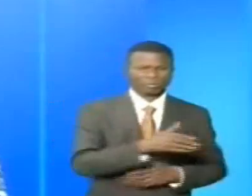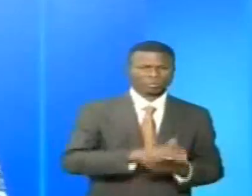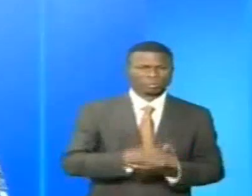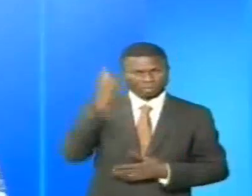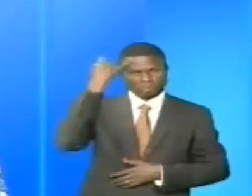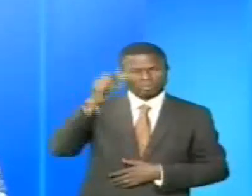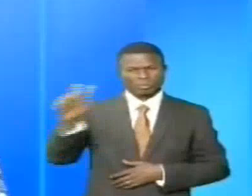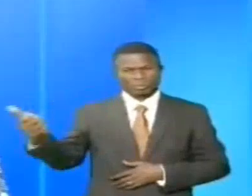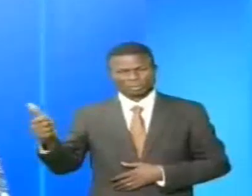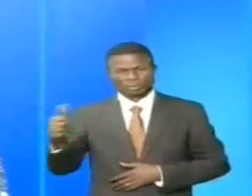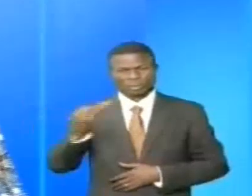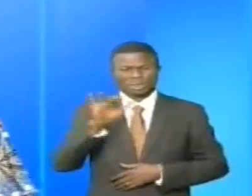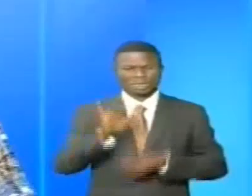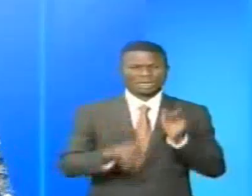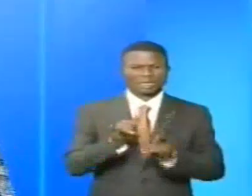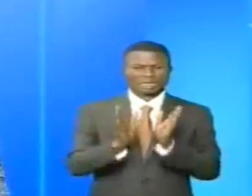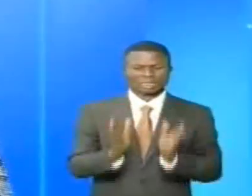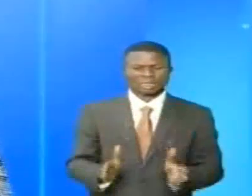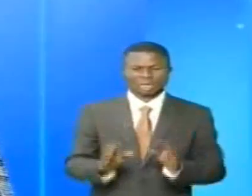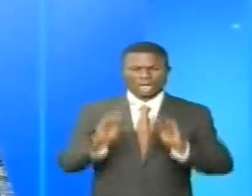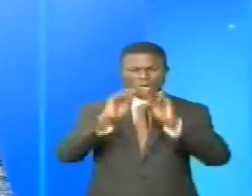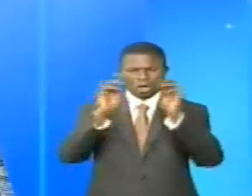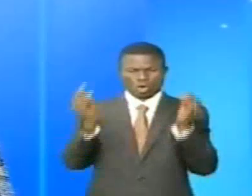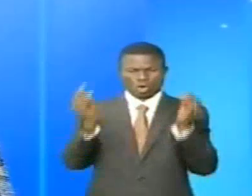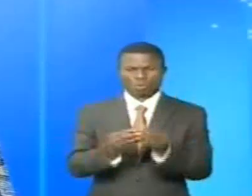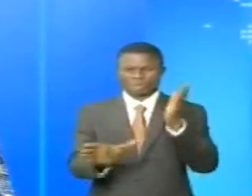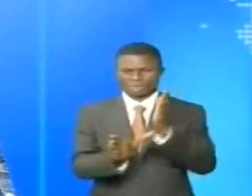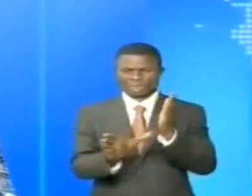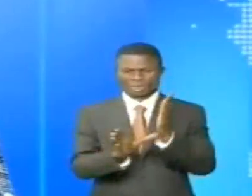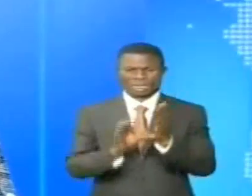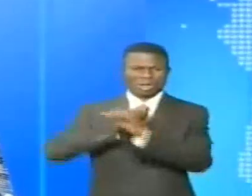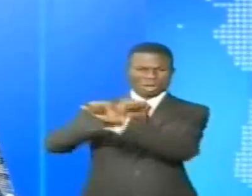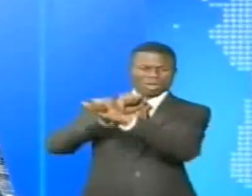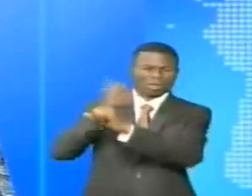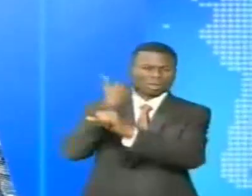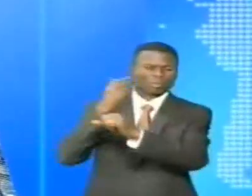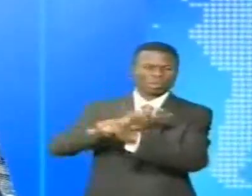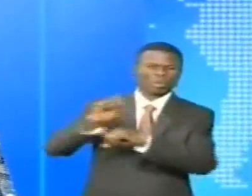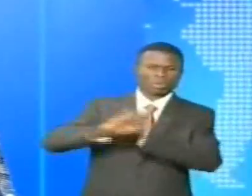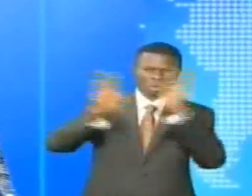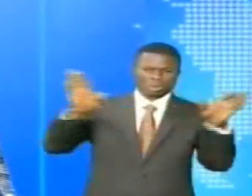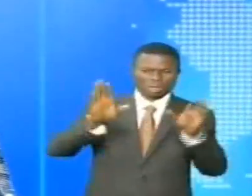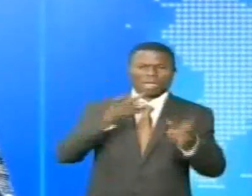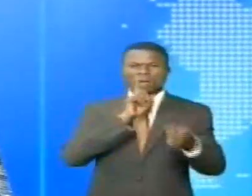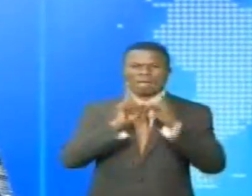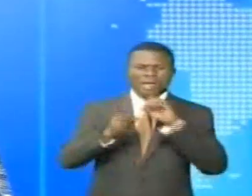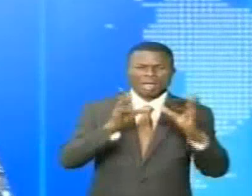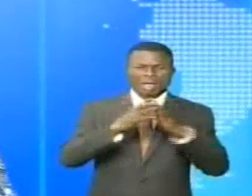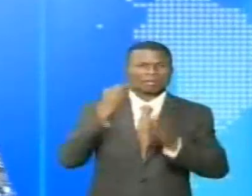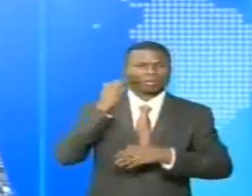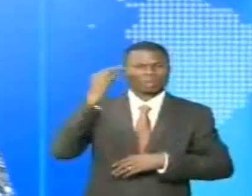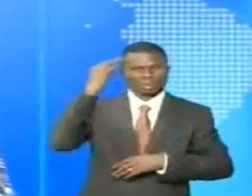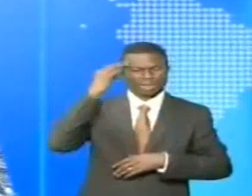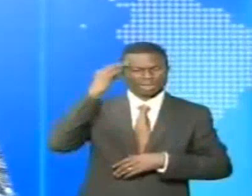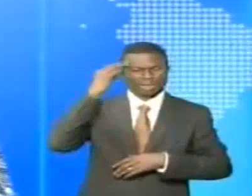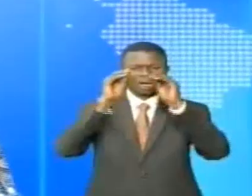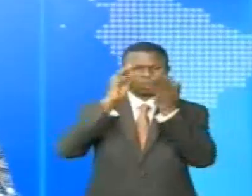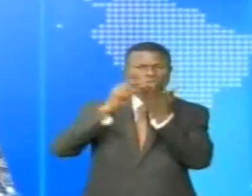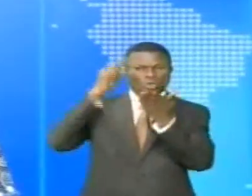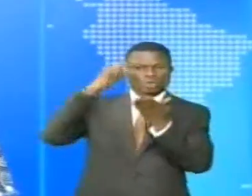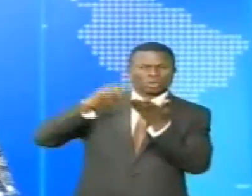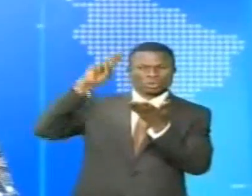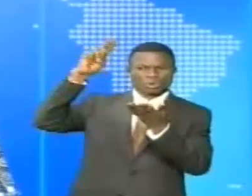le secrétaire du comité technique de riposte contre le COVID-19, lui, s'est entretenu avec le ministre de l'enseignement supérieur